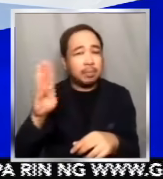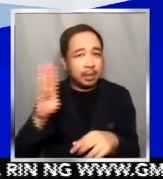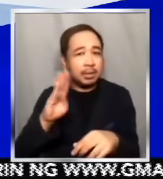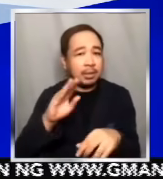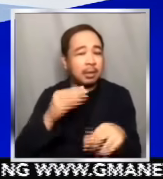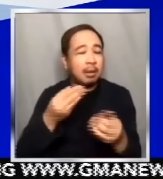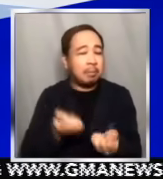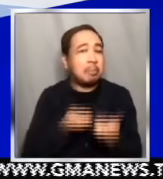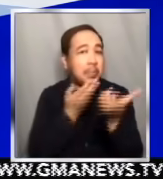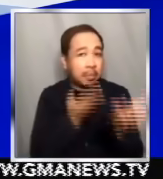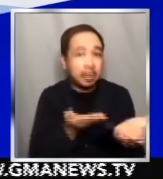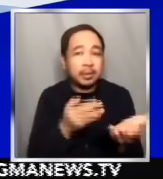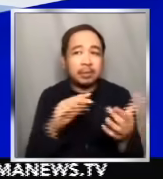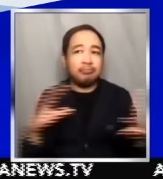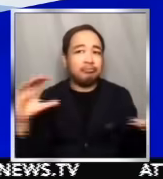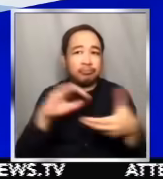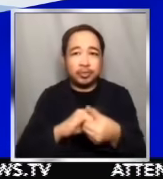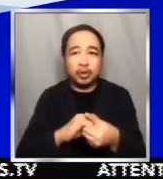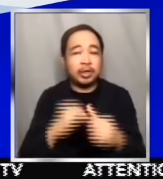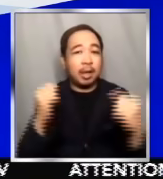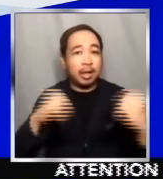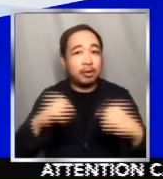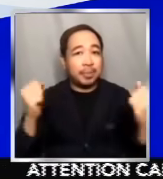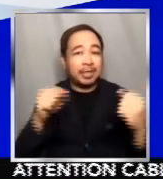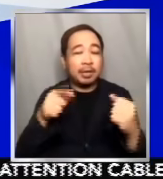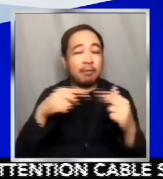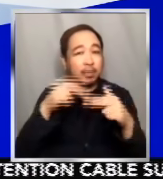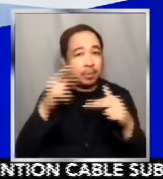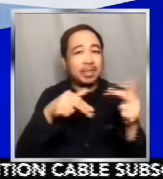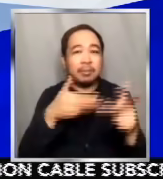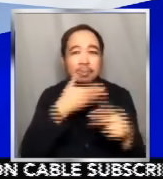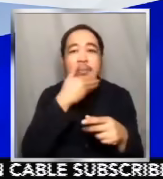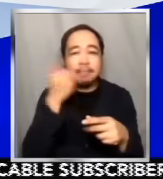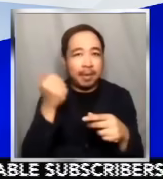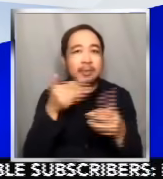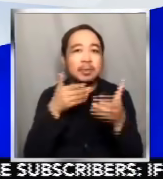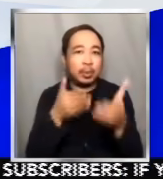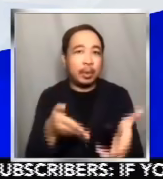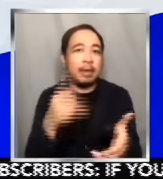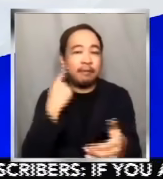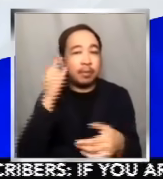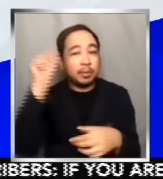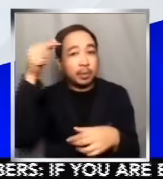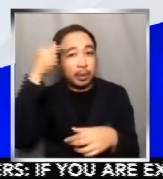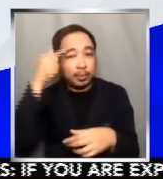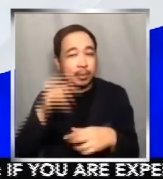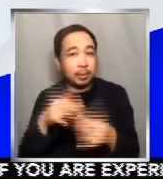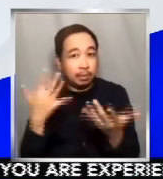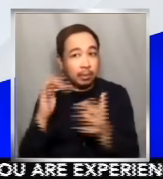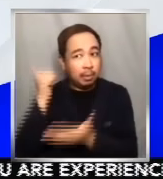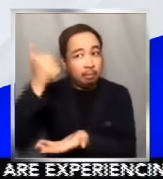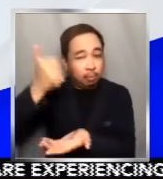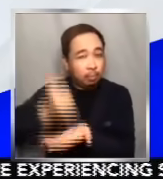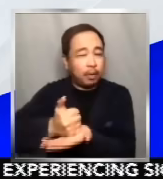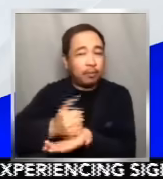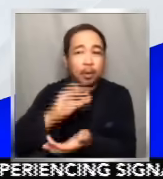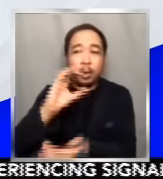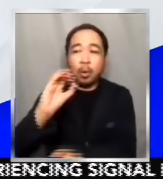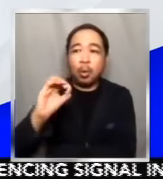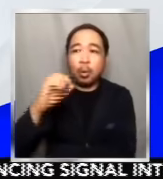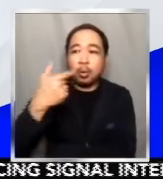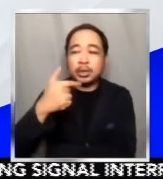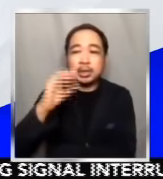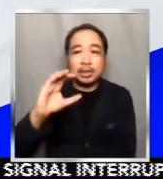sa naturang konstruksyon ang pinakamabisang kasunduan para sa gobyerno. Aprobado rin daw ng OGCC ang